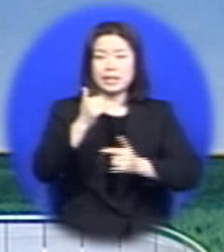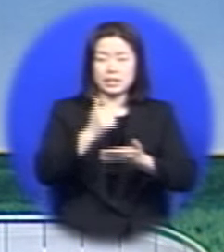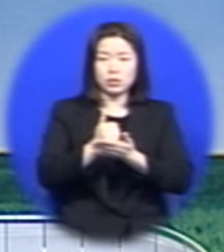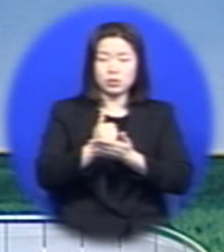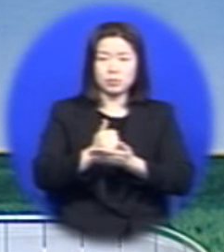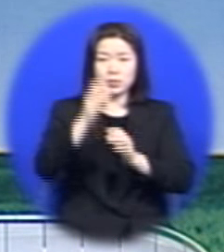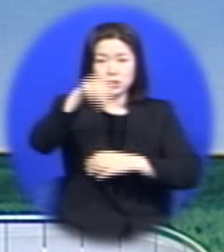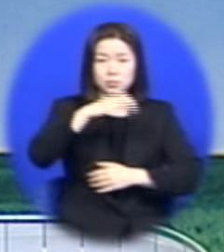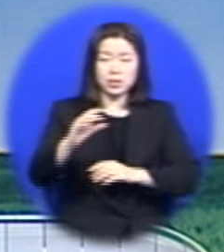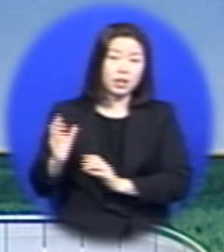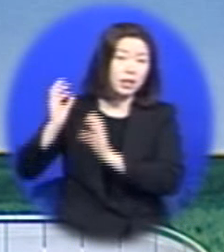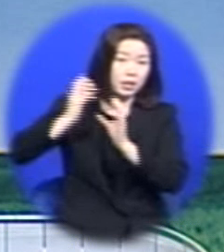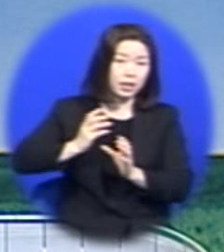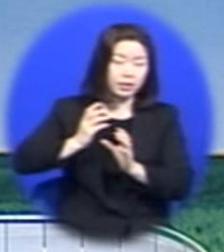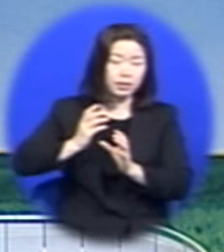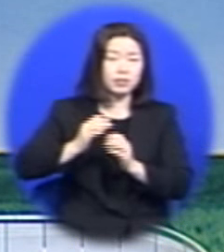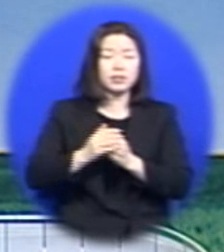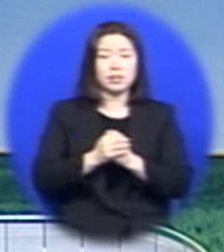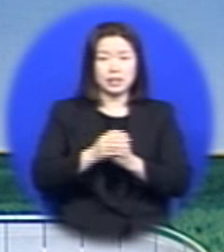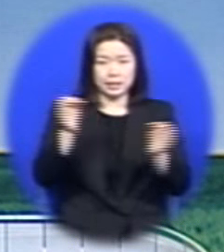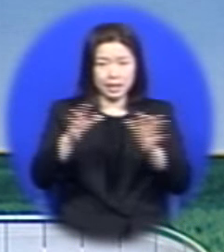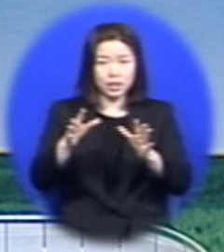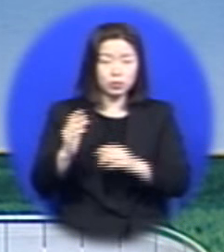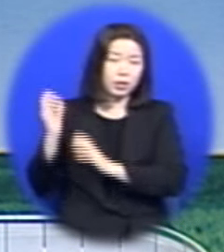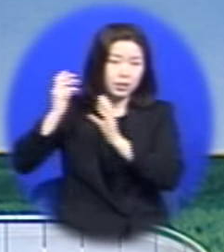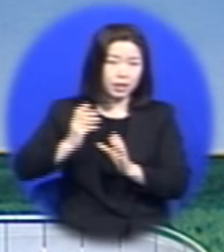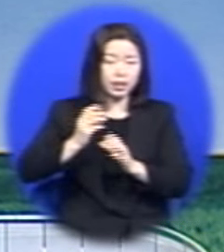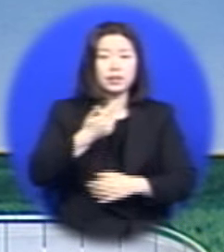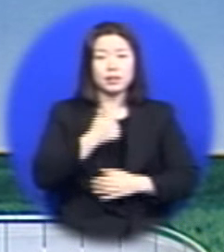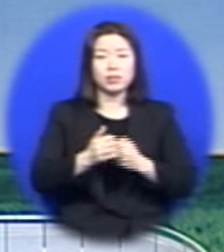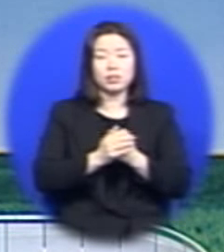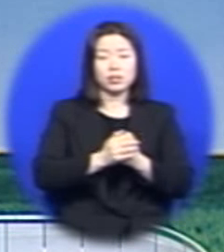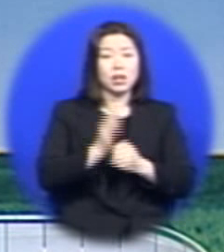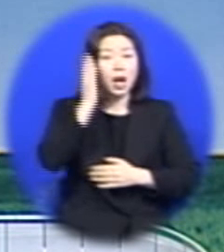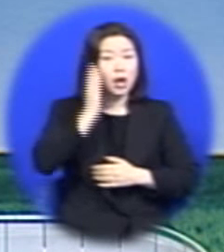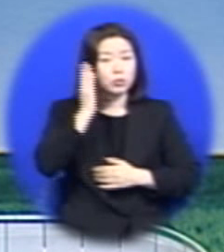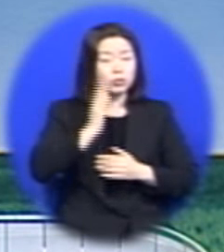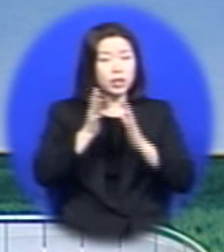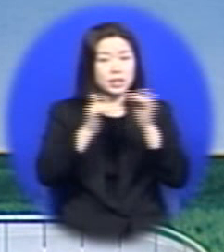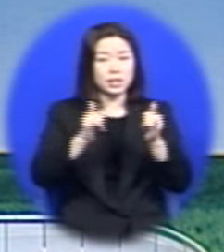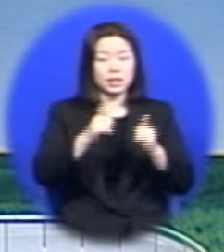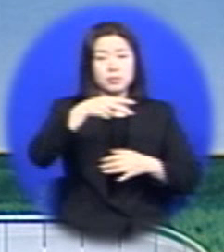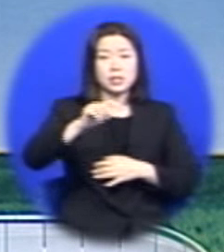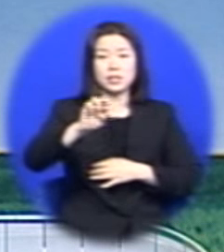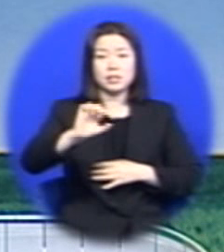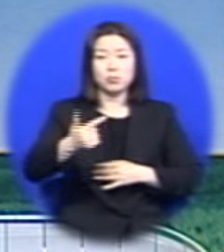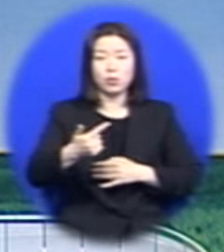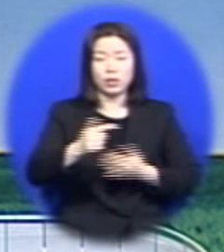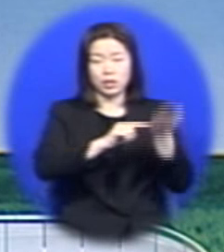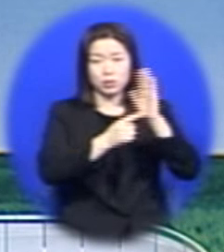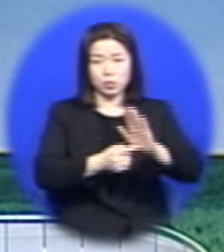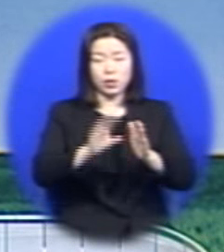졌던, 잠시 동안 예수님의 십자가를 대신 졌던 구레네 시몬을 소개할 때 마가복음